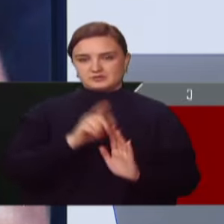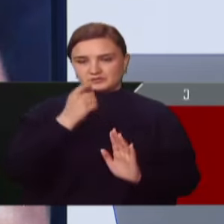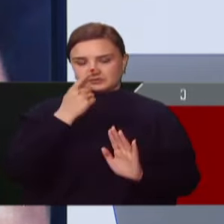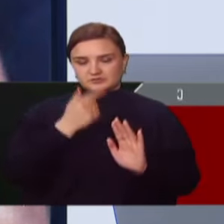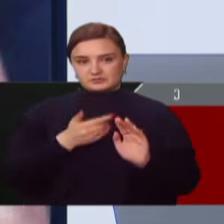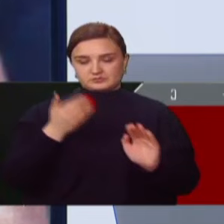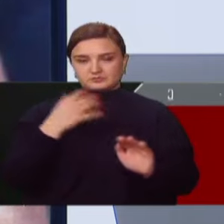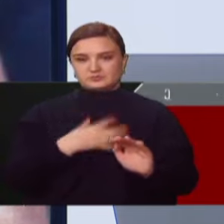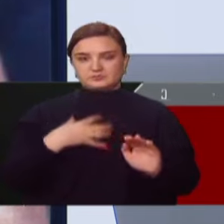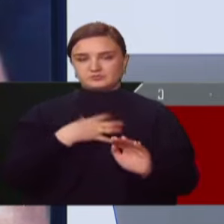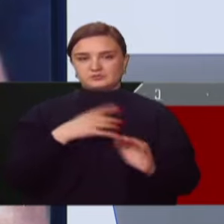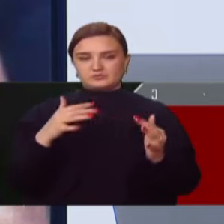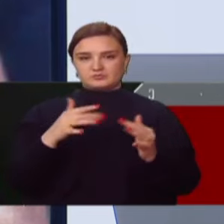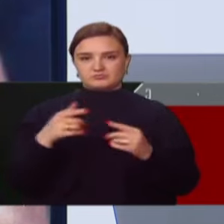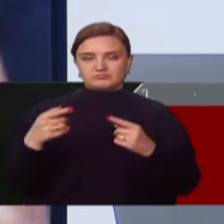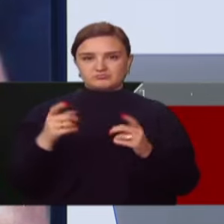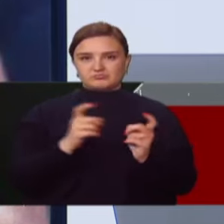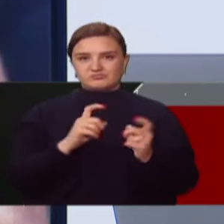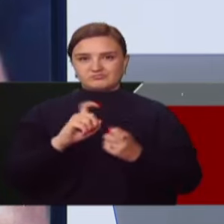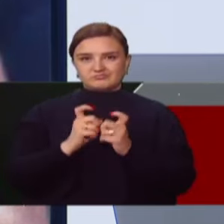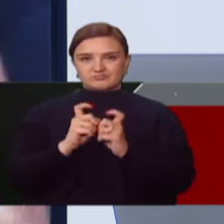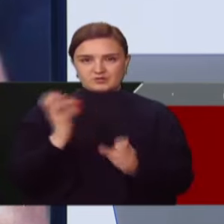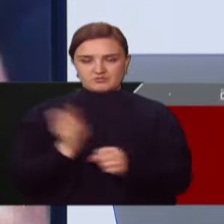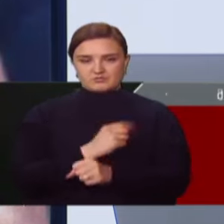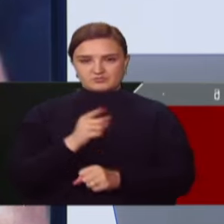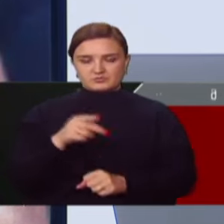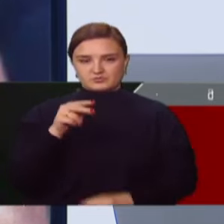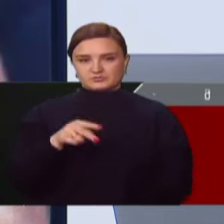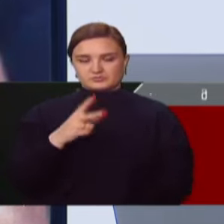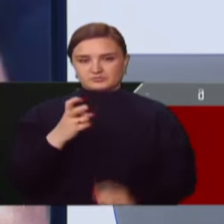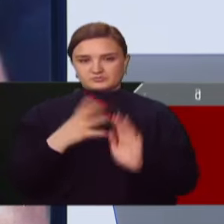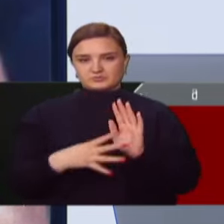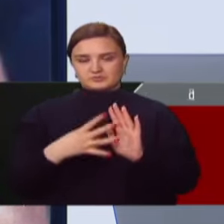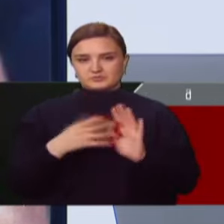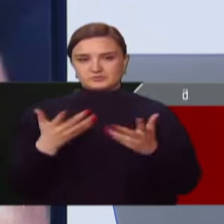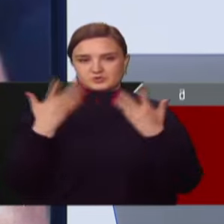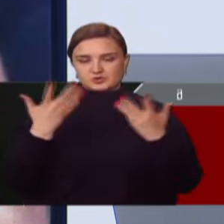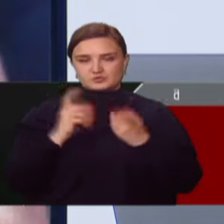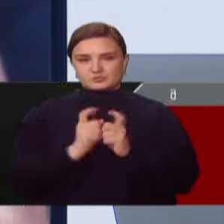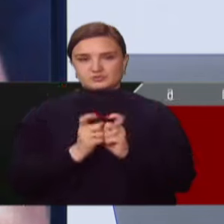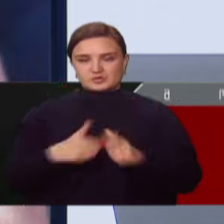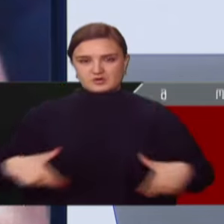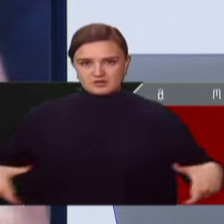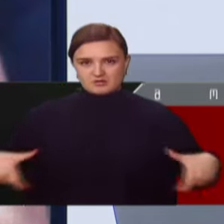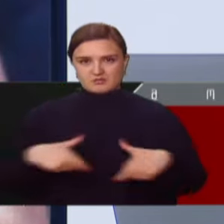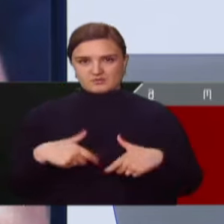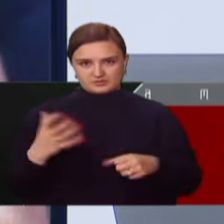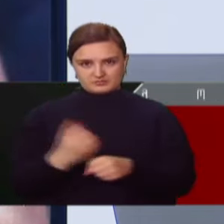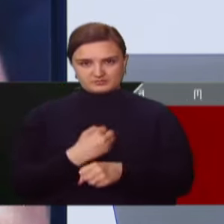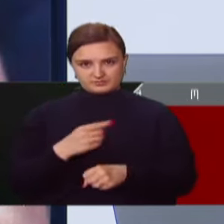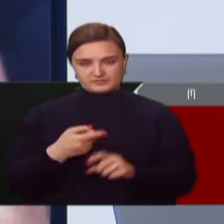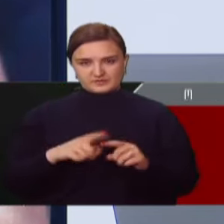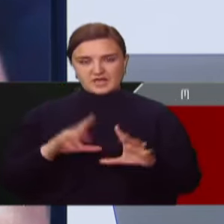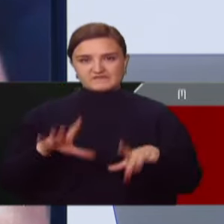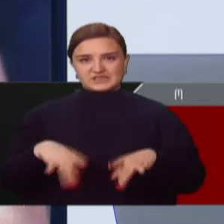წინ უმნიშვნელოვანესი ორთაბრძოლა მოიგო. ილია თოფურიამ UFC 298-ზე ქვემსუბუქი დივიზიონის ქამარი მოიპოვა. დივიზიონის